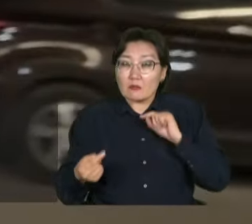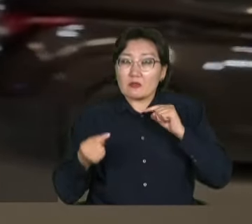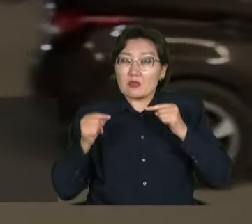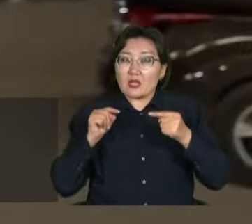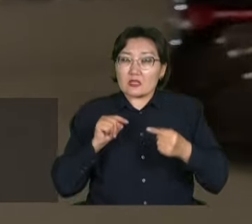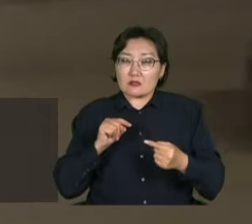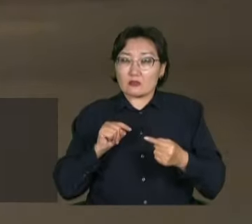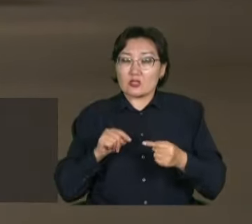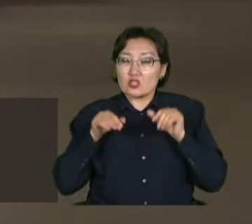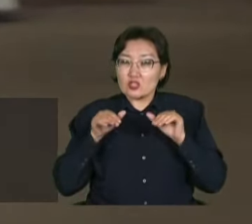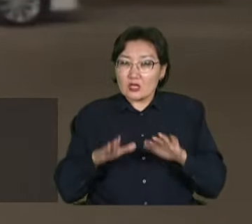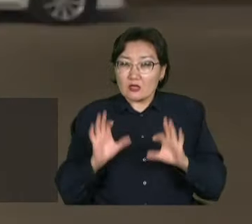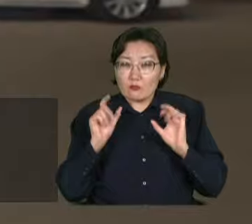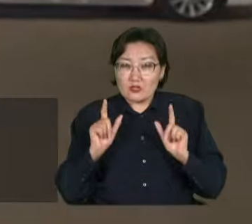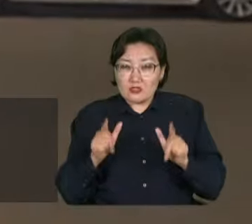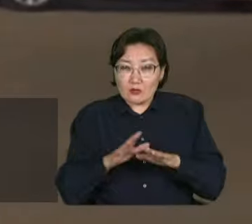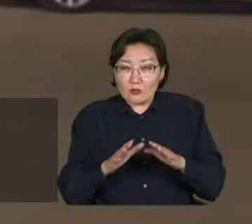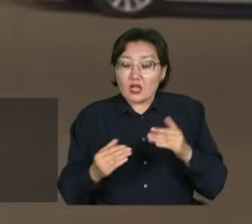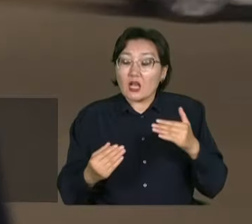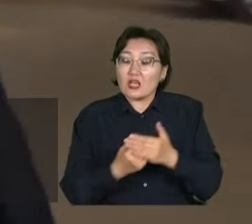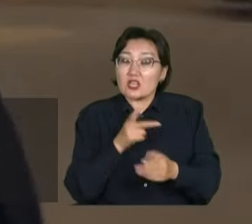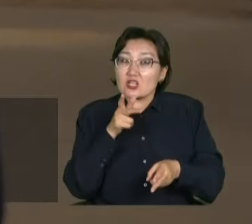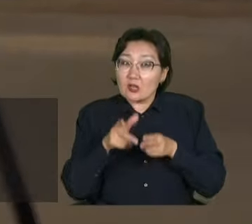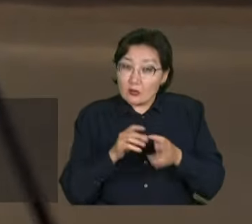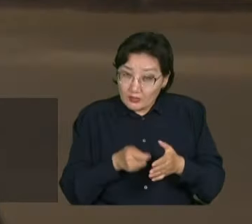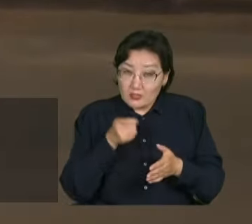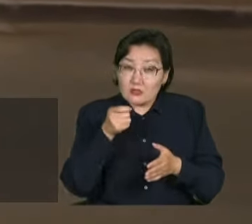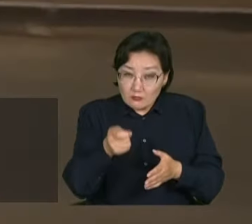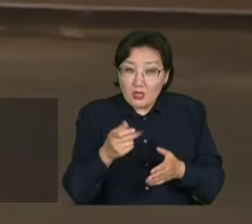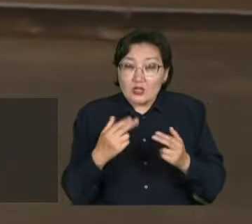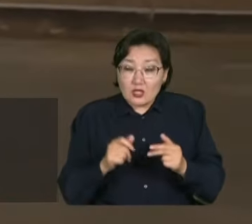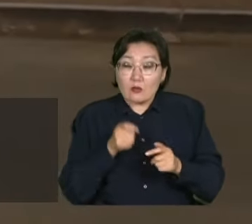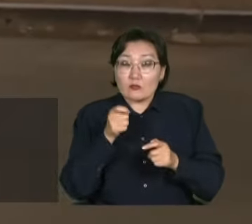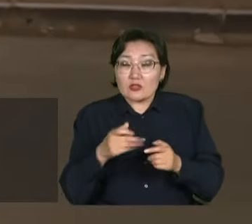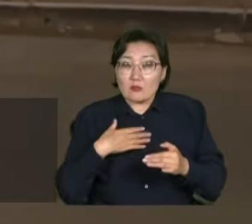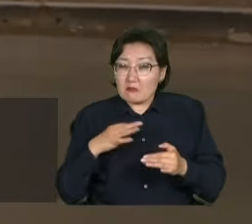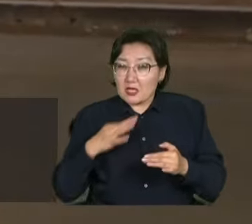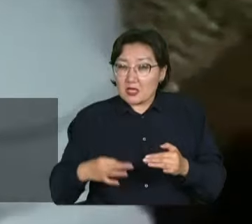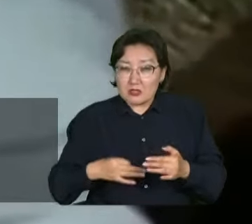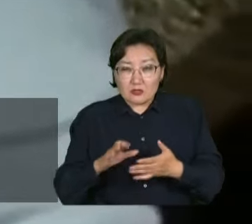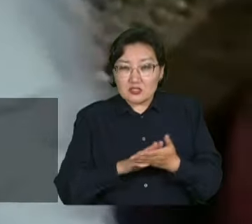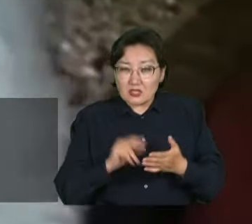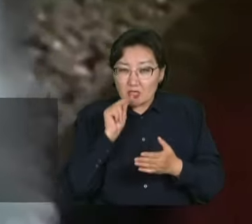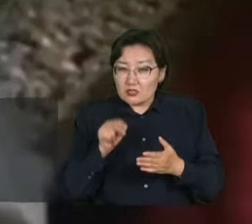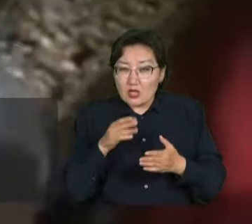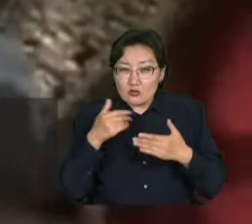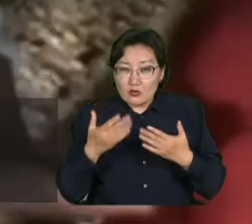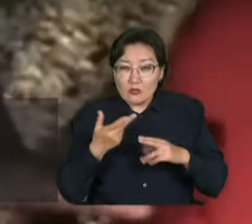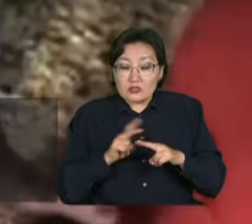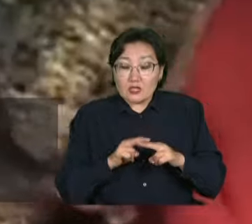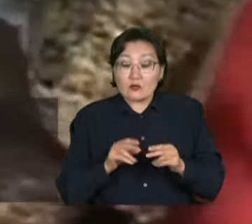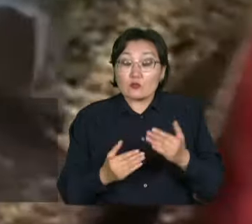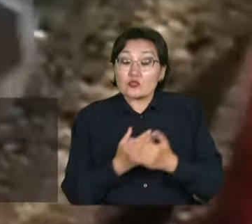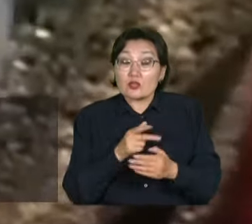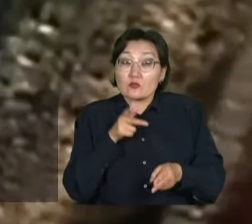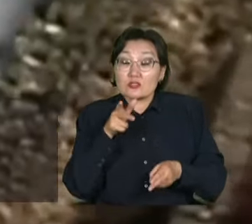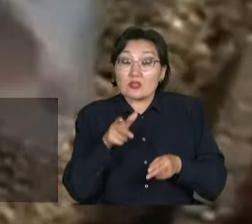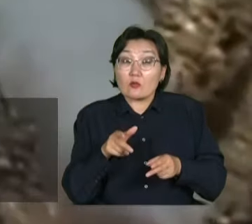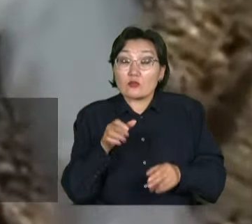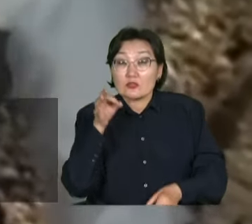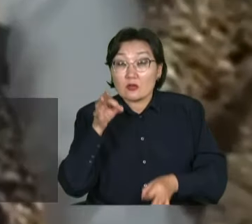қарсымын. Апелляцияға бересіз ба енді? Мен балам ешқандай кінәсі жоқ. Айта кетейік, бұл апелляциялық сот